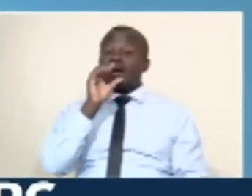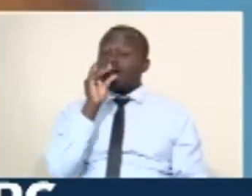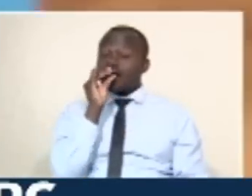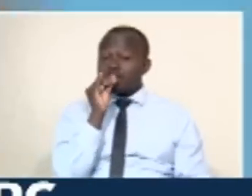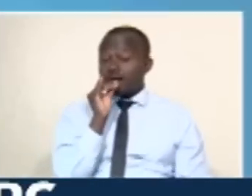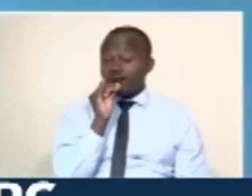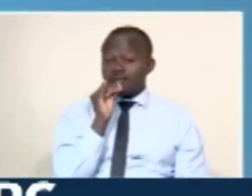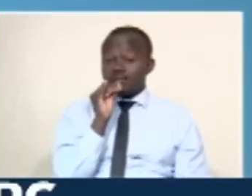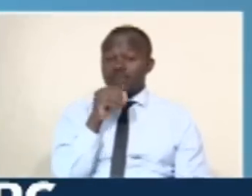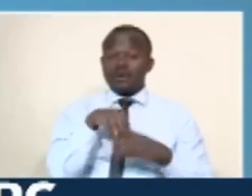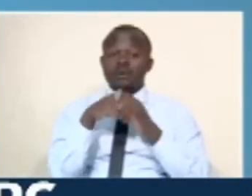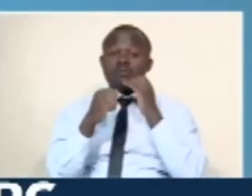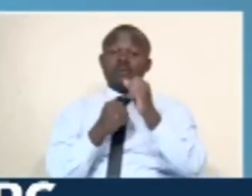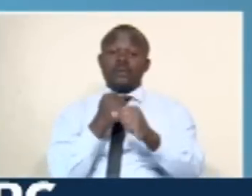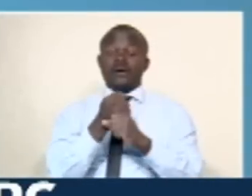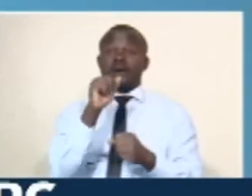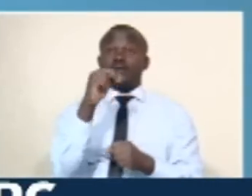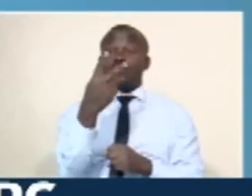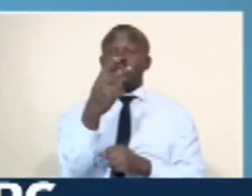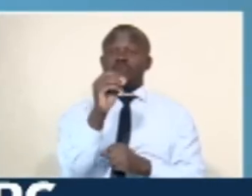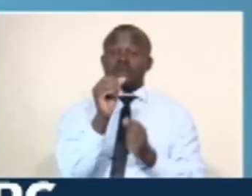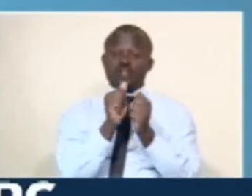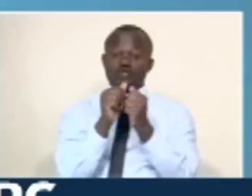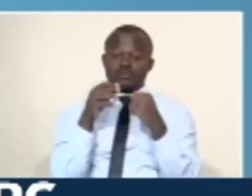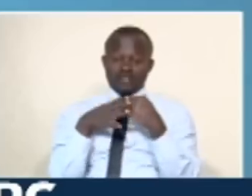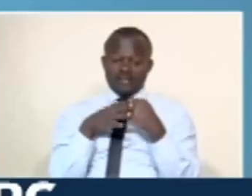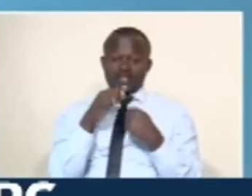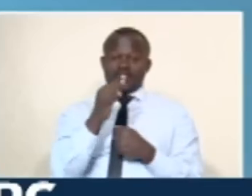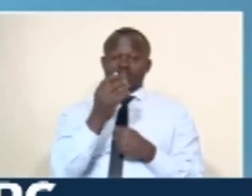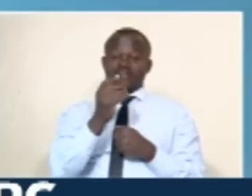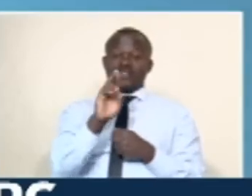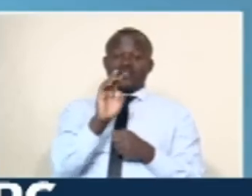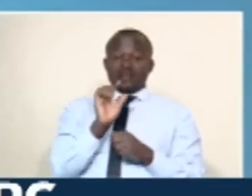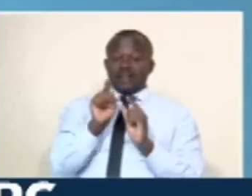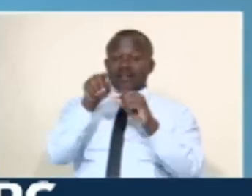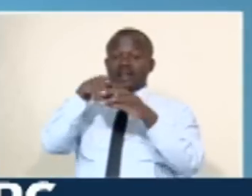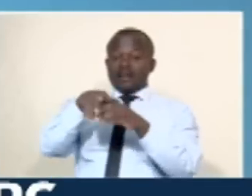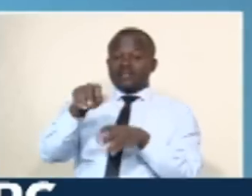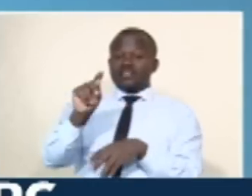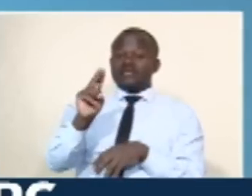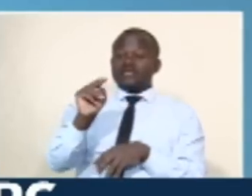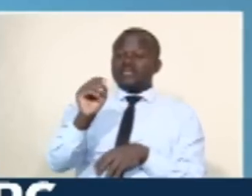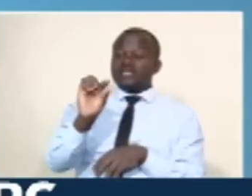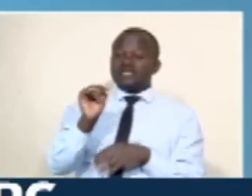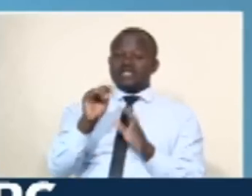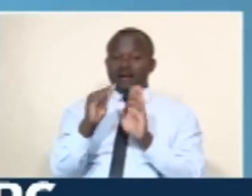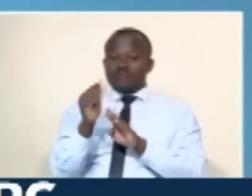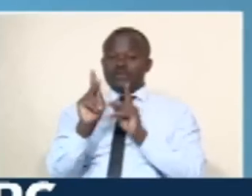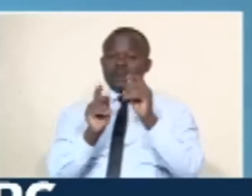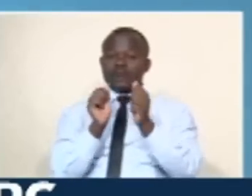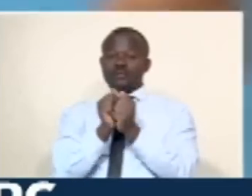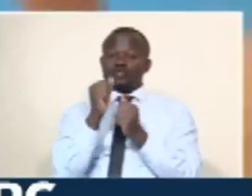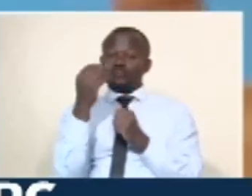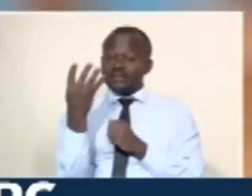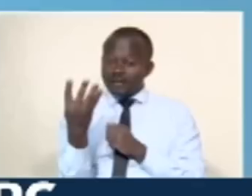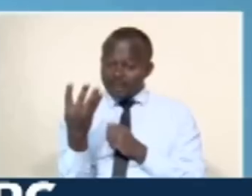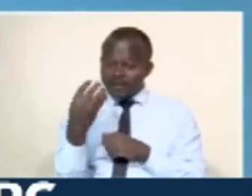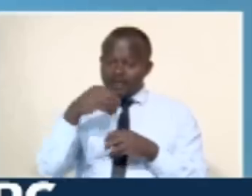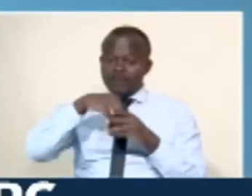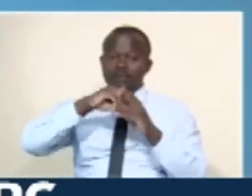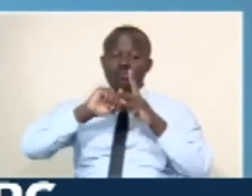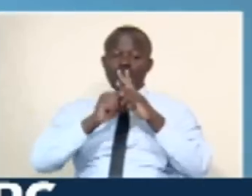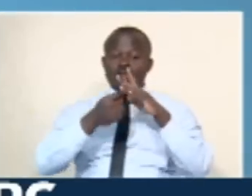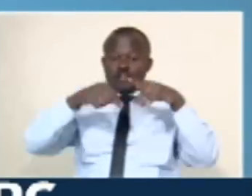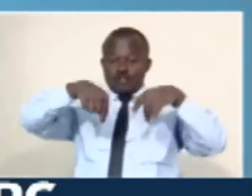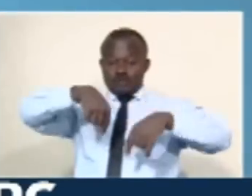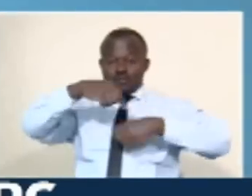Muri 2019 FDR yaratatse yarateye itera mu Kinigi hapfa abantu 14. Mu ntangiriro z'uyu